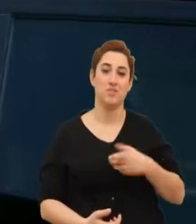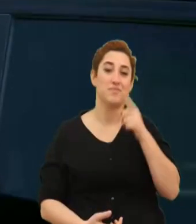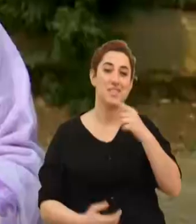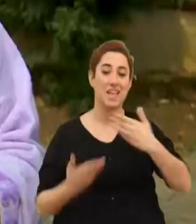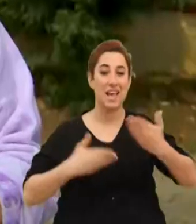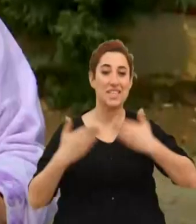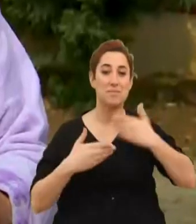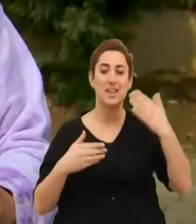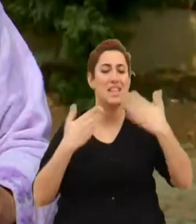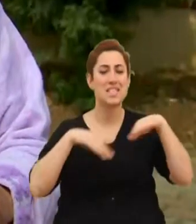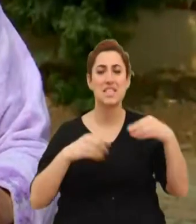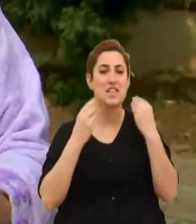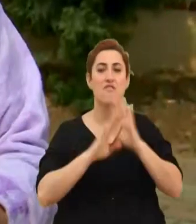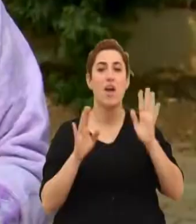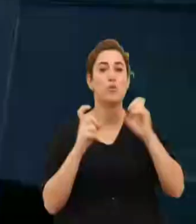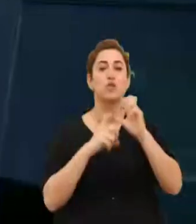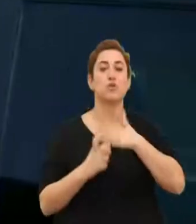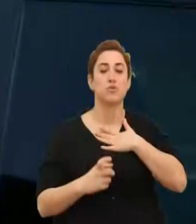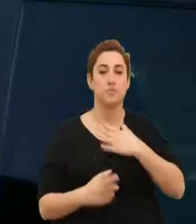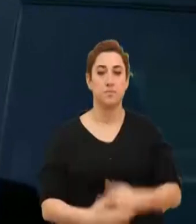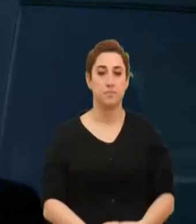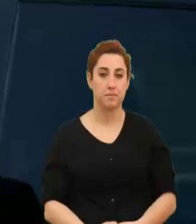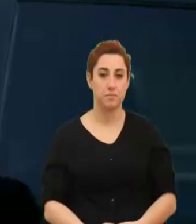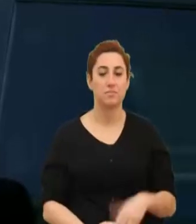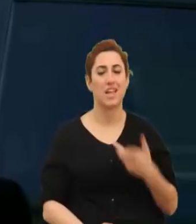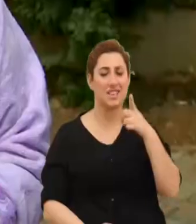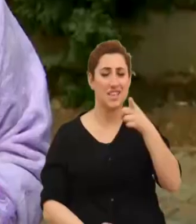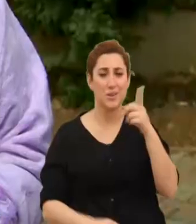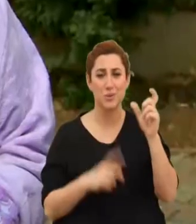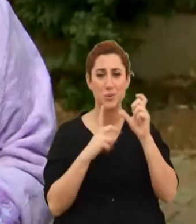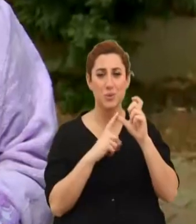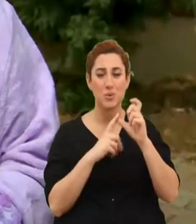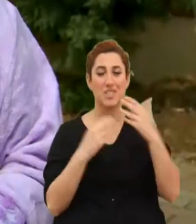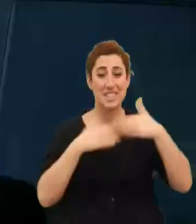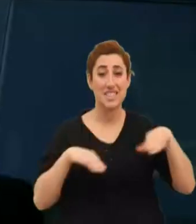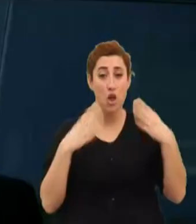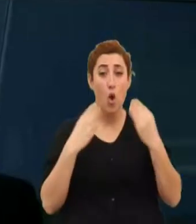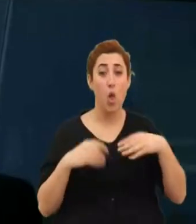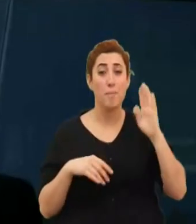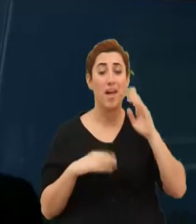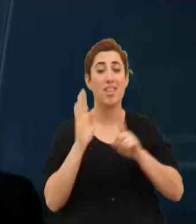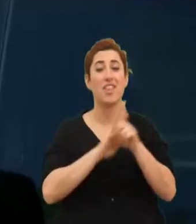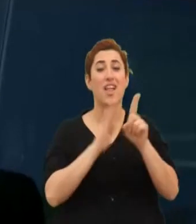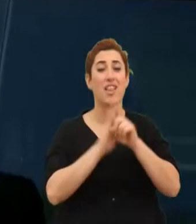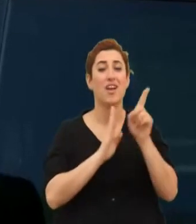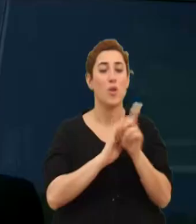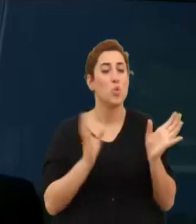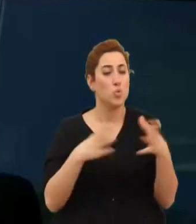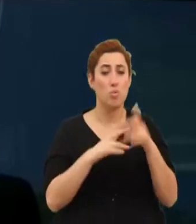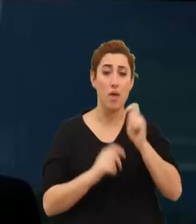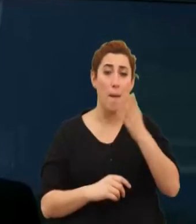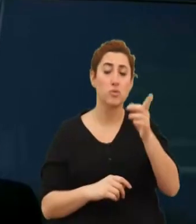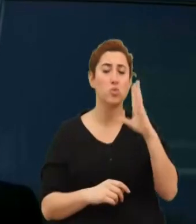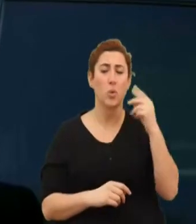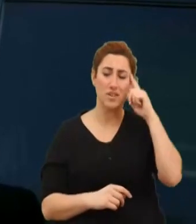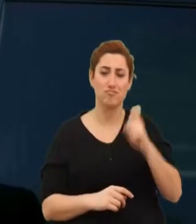Size hizmette sınır tanımam Zarp'cığım. Ya sen Şükrü, sınır tanımayan yalakalar örgütü kursana ya. Ha?